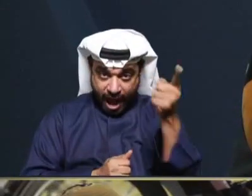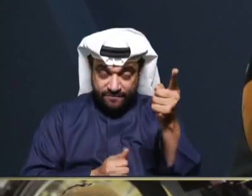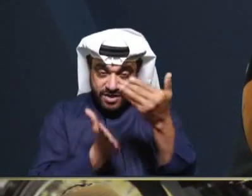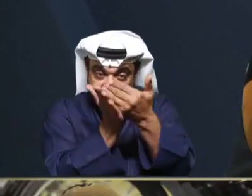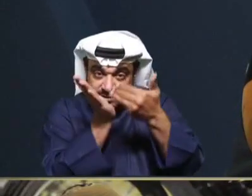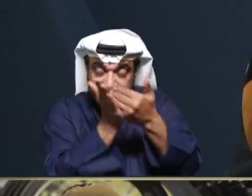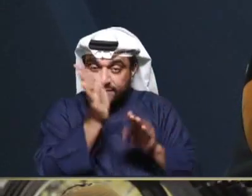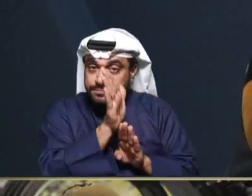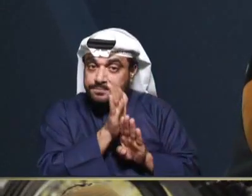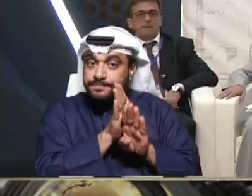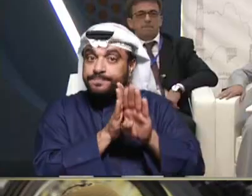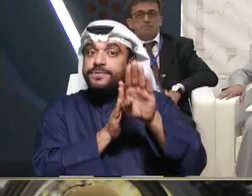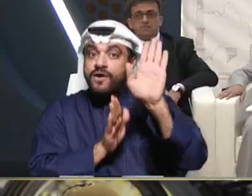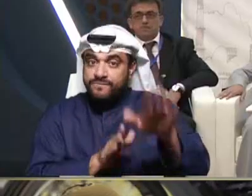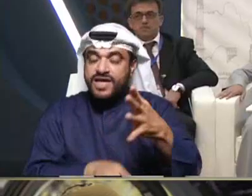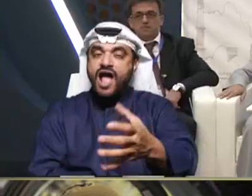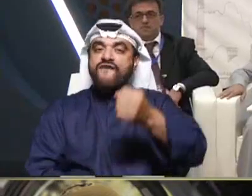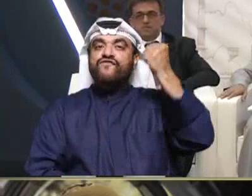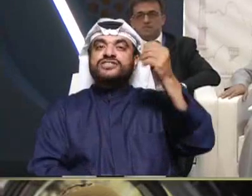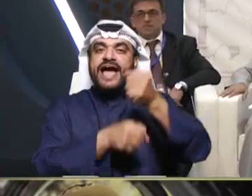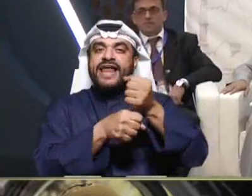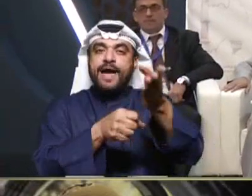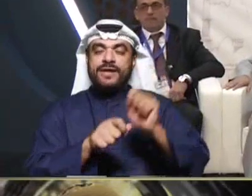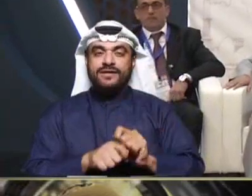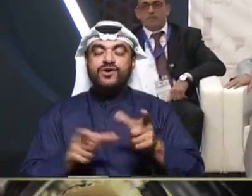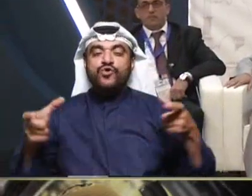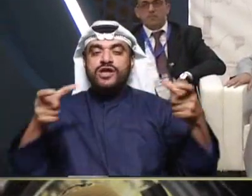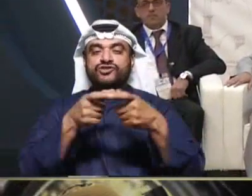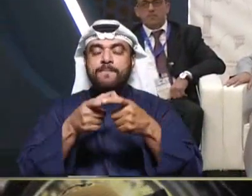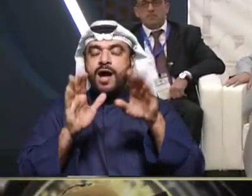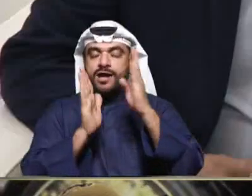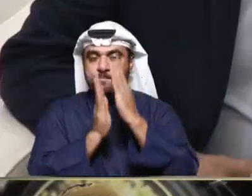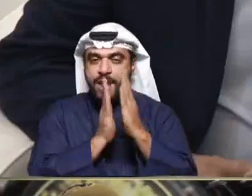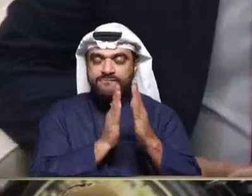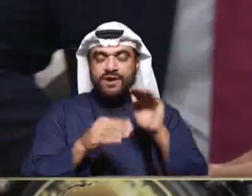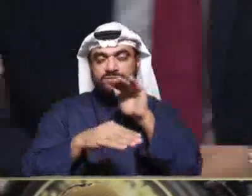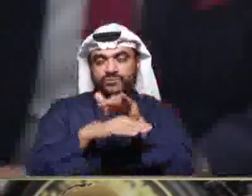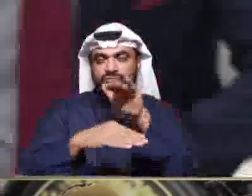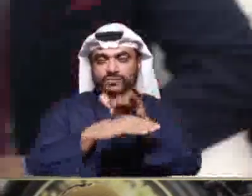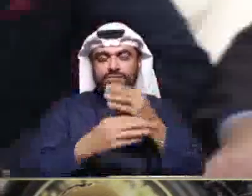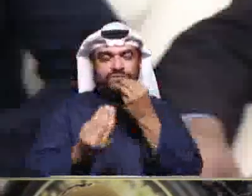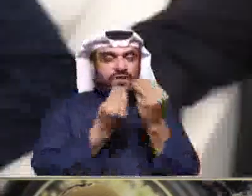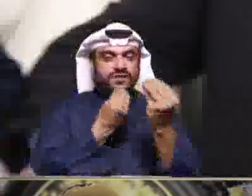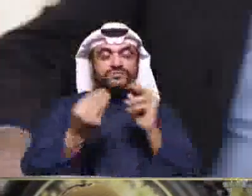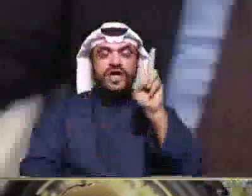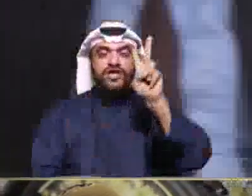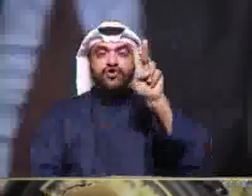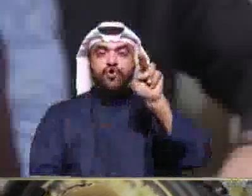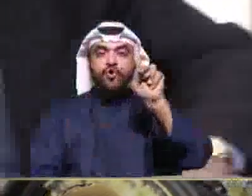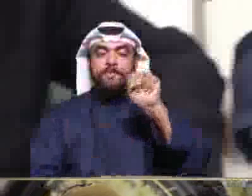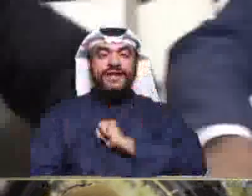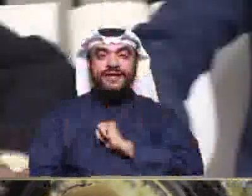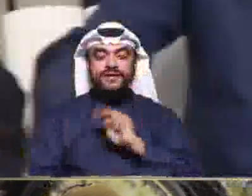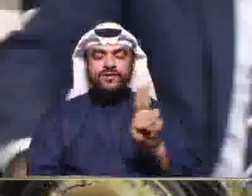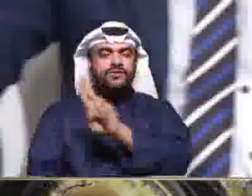هناك دائما فرص العمل. فعاليات وجلسات المؤتمر تستمر على مدار يومين متتاليين، يناقش